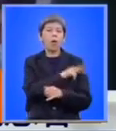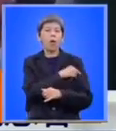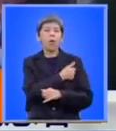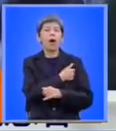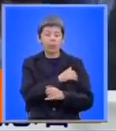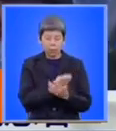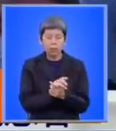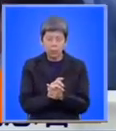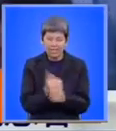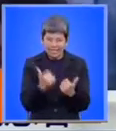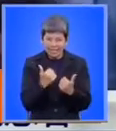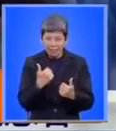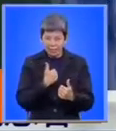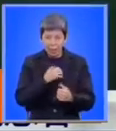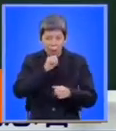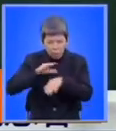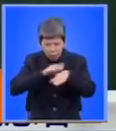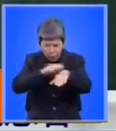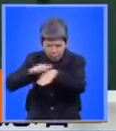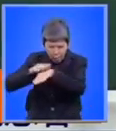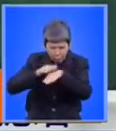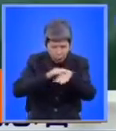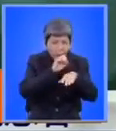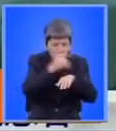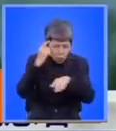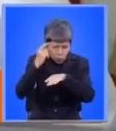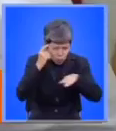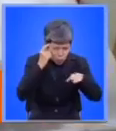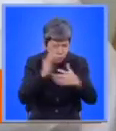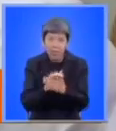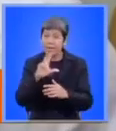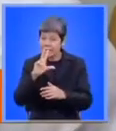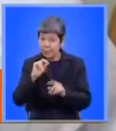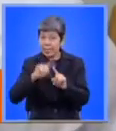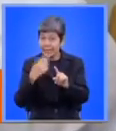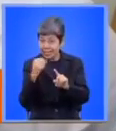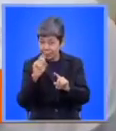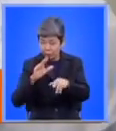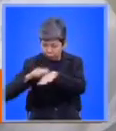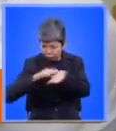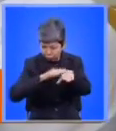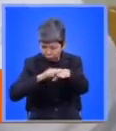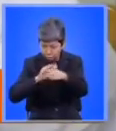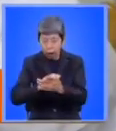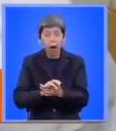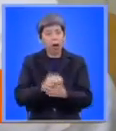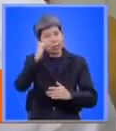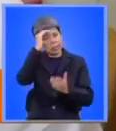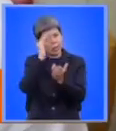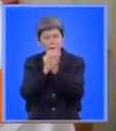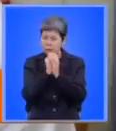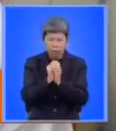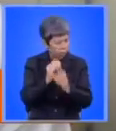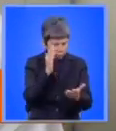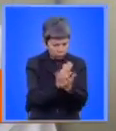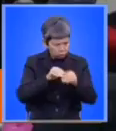ลางอู่ฮั่นทำให้เขารีบแจ้งเตือนแพทย์พยาบาลคนอื่นๆนะครับในวันที่30ธันวาคมที่ผ่านมาแต่กลับถูกตำรวจจีนเนี่ยให้หยุ